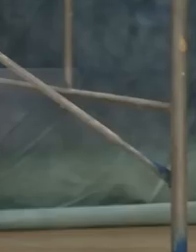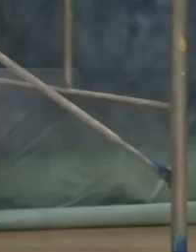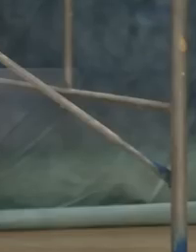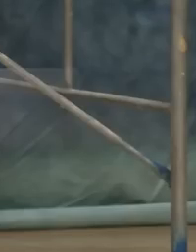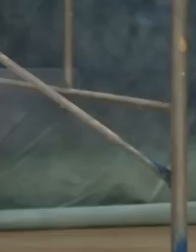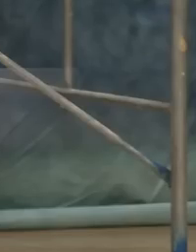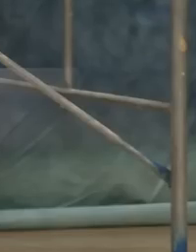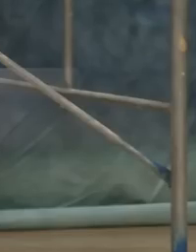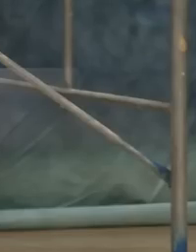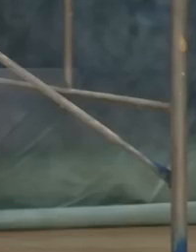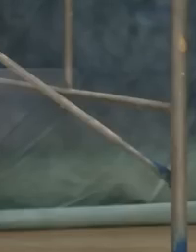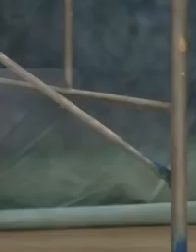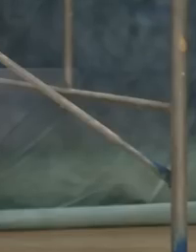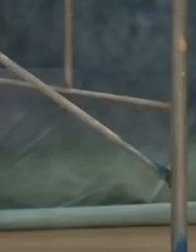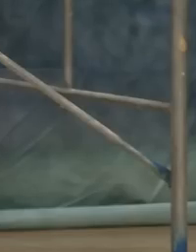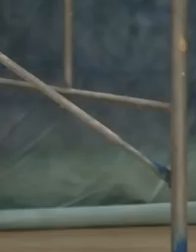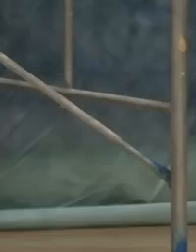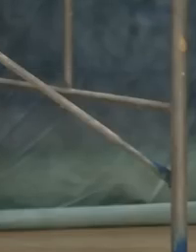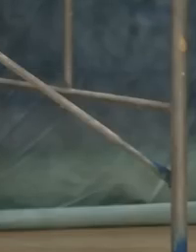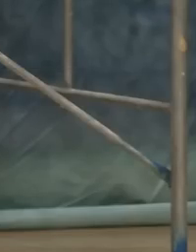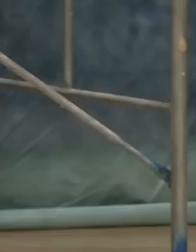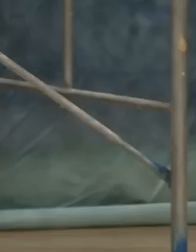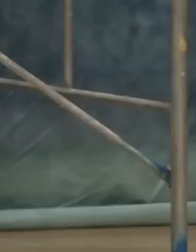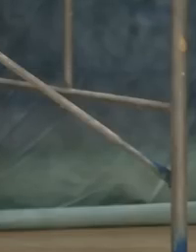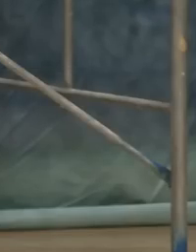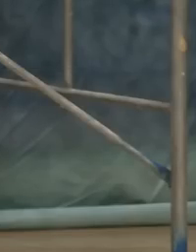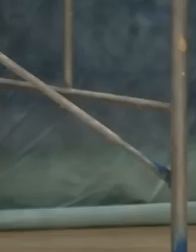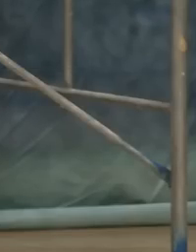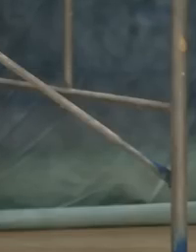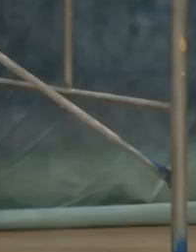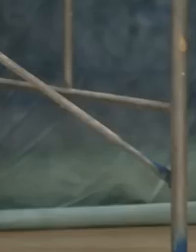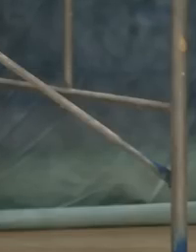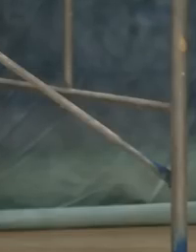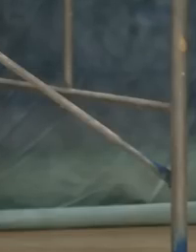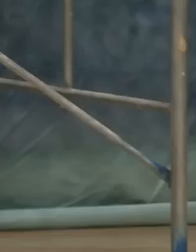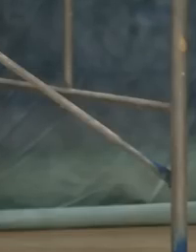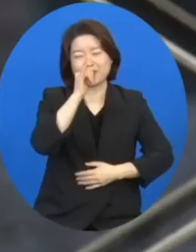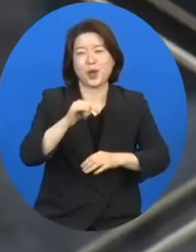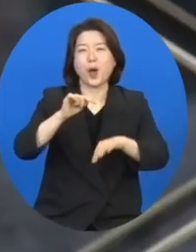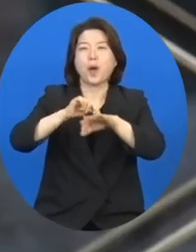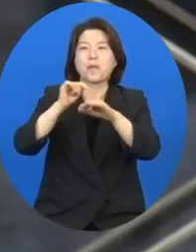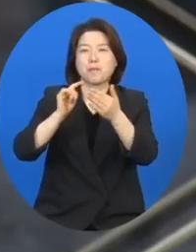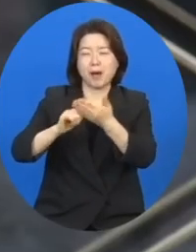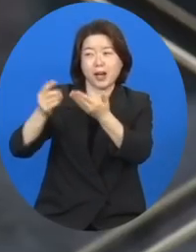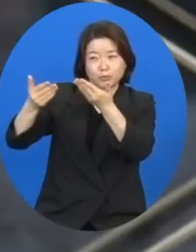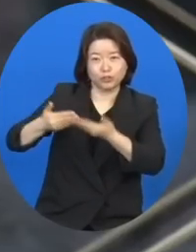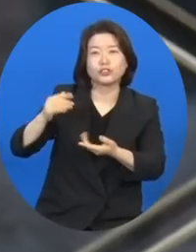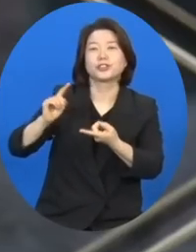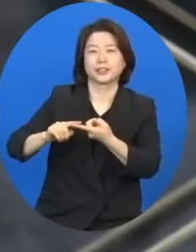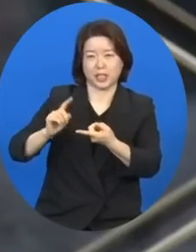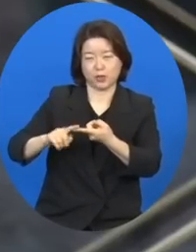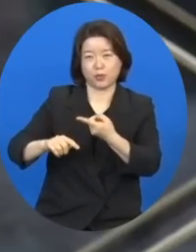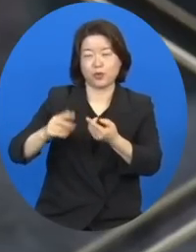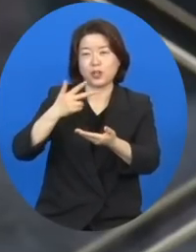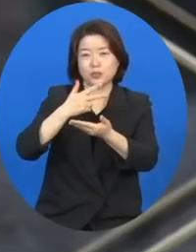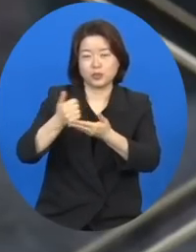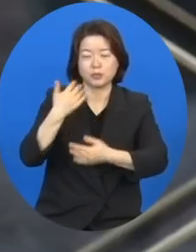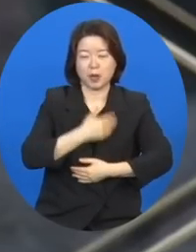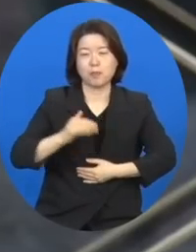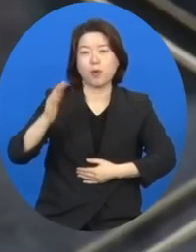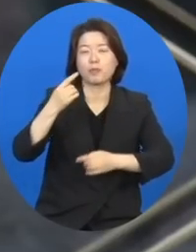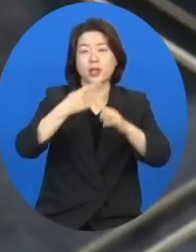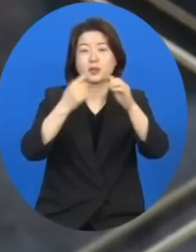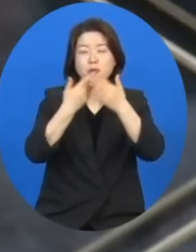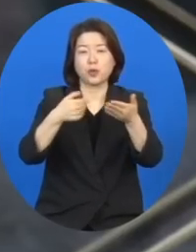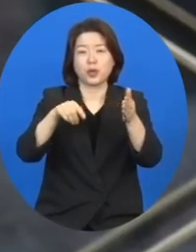해서 우리 건축헌금을 하지 않는 것은 아닙니다. 여러분들 마음에 주시는 대로 정말 주의 몸된 교회를 위해서 여러분